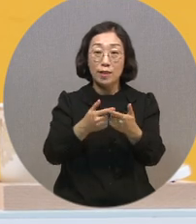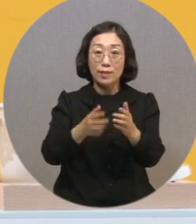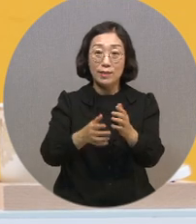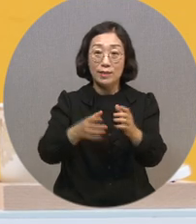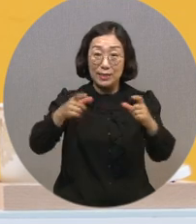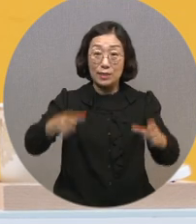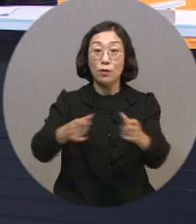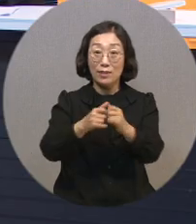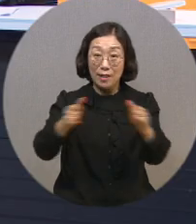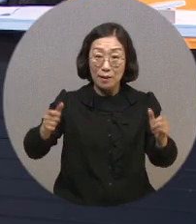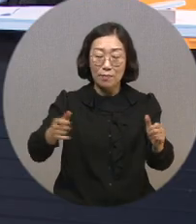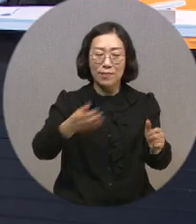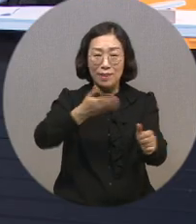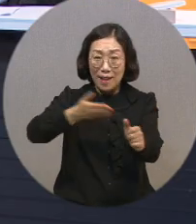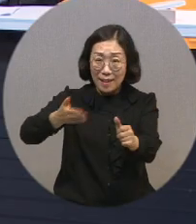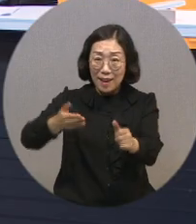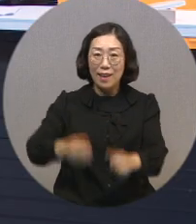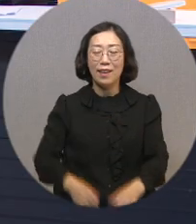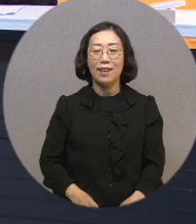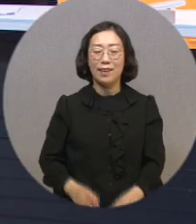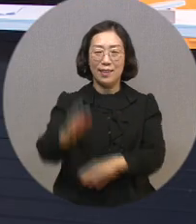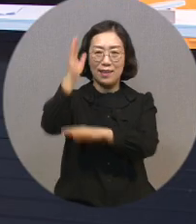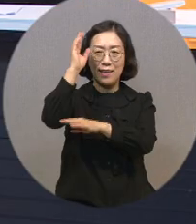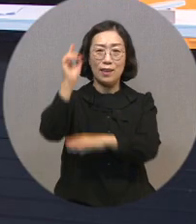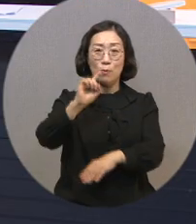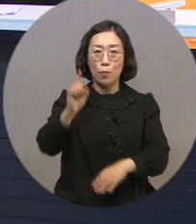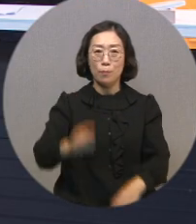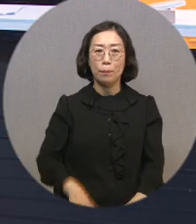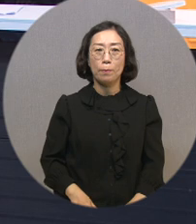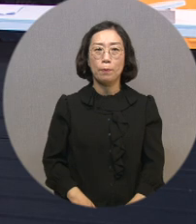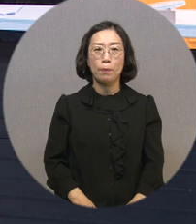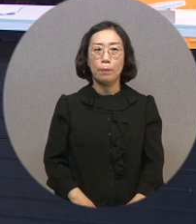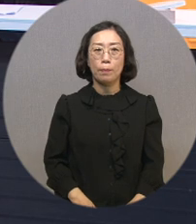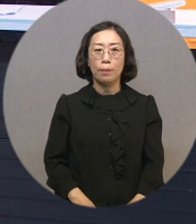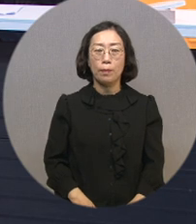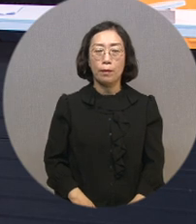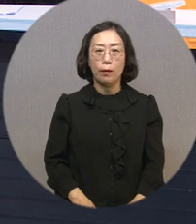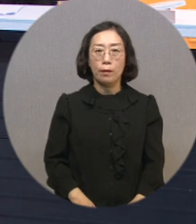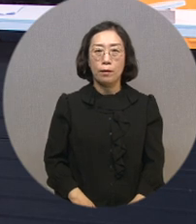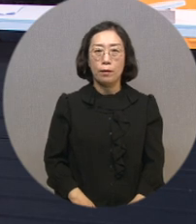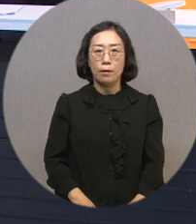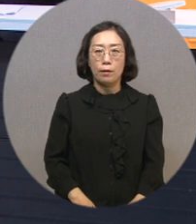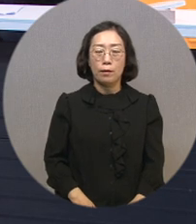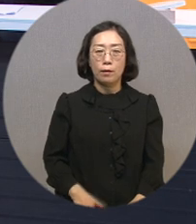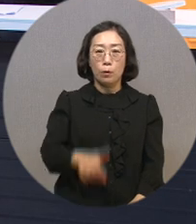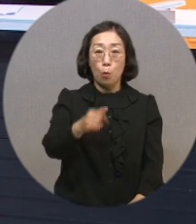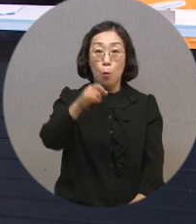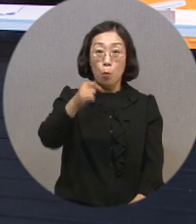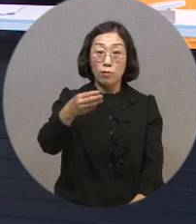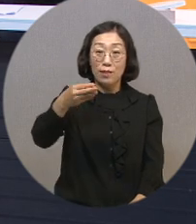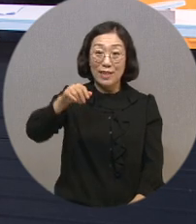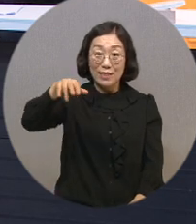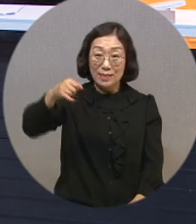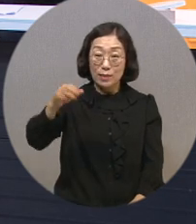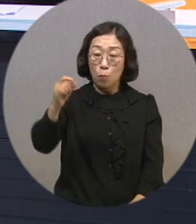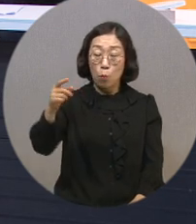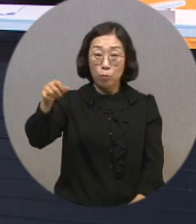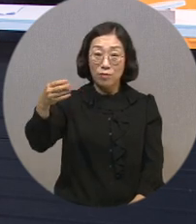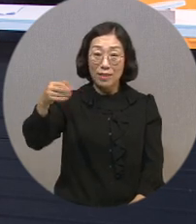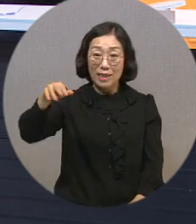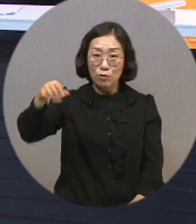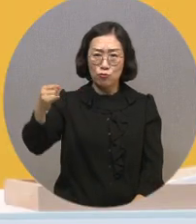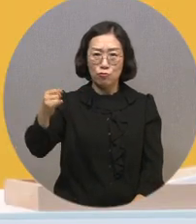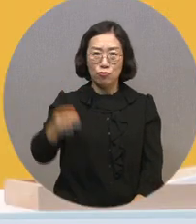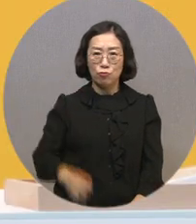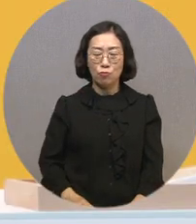좀 말씀을 드리고 싶으면 이제는 이 노블레이스 오블리주라는 이런 게